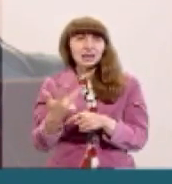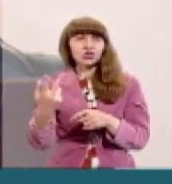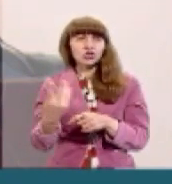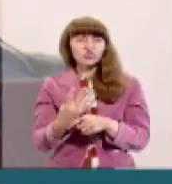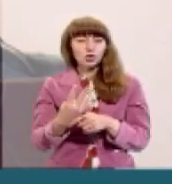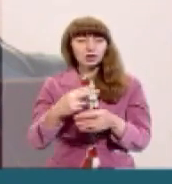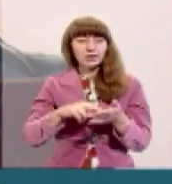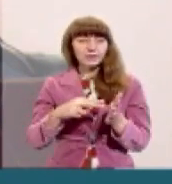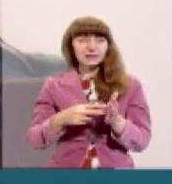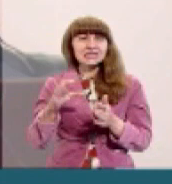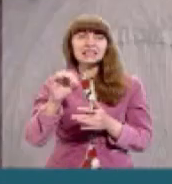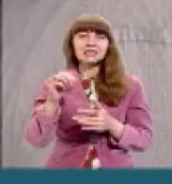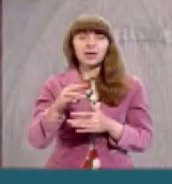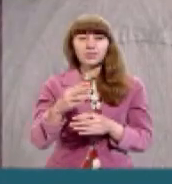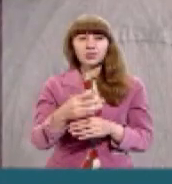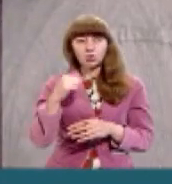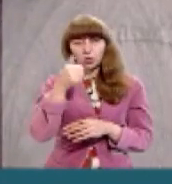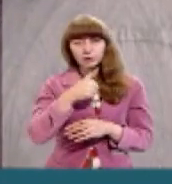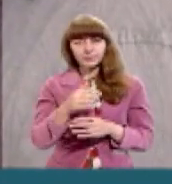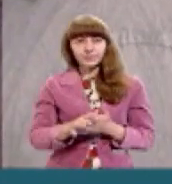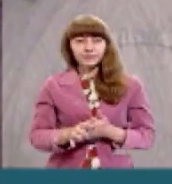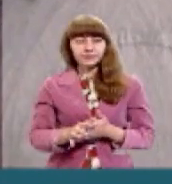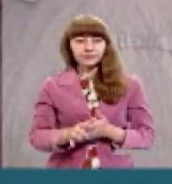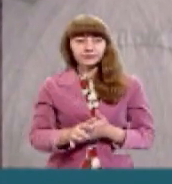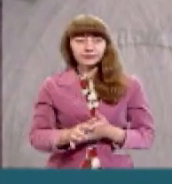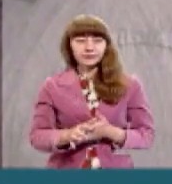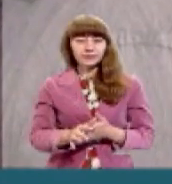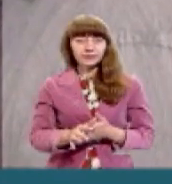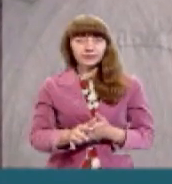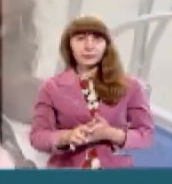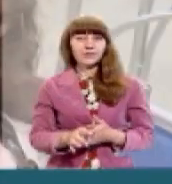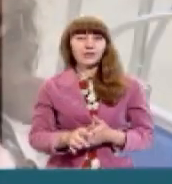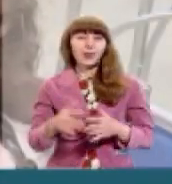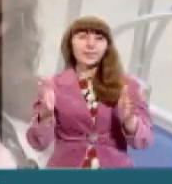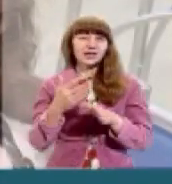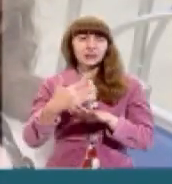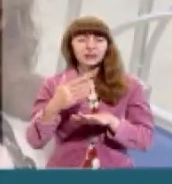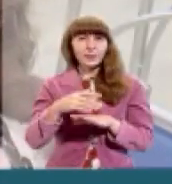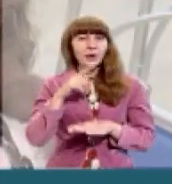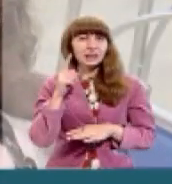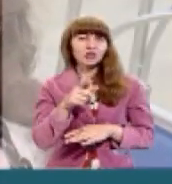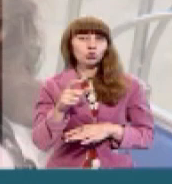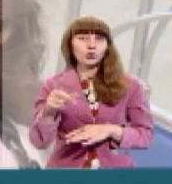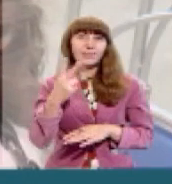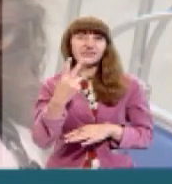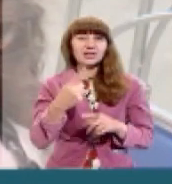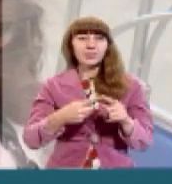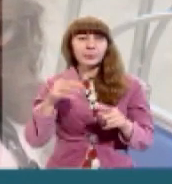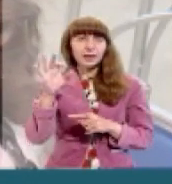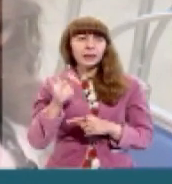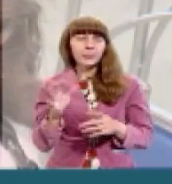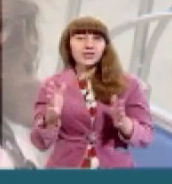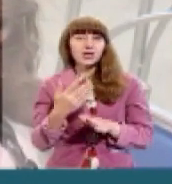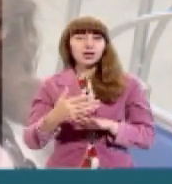потоки запланированные в сентябре текущего года одним из Новых направлений этого года Является микрокредитование молодежи по 2,5 процентов годовых